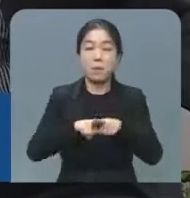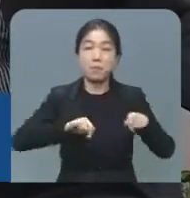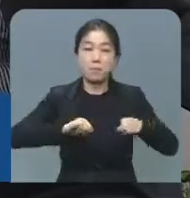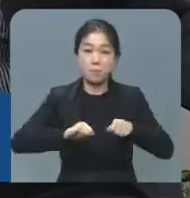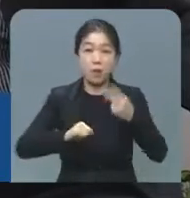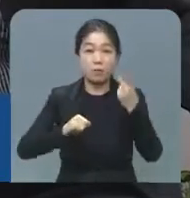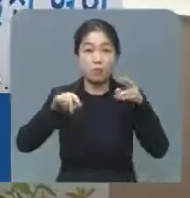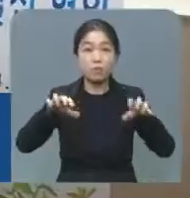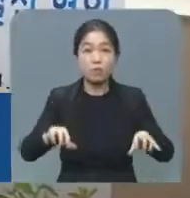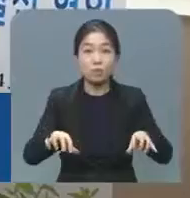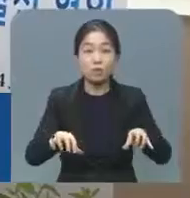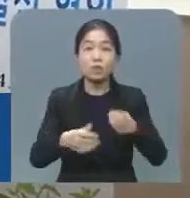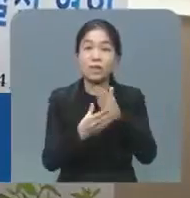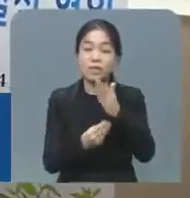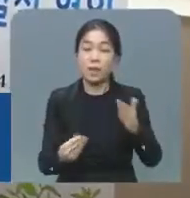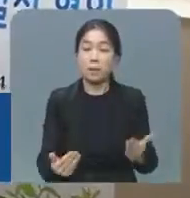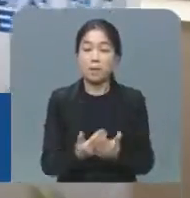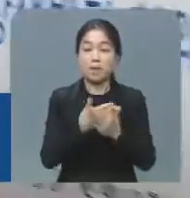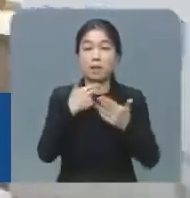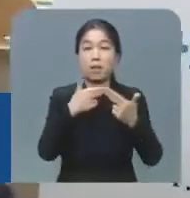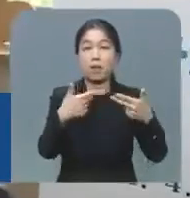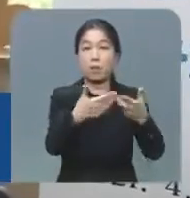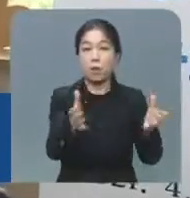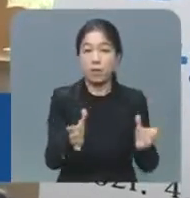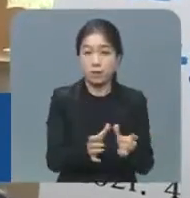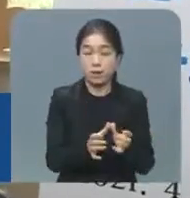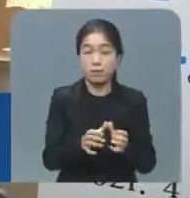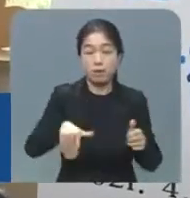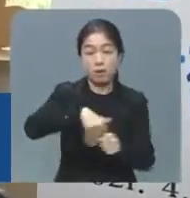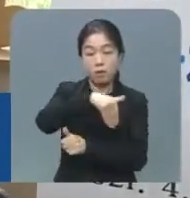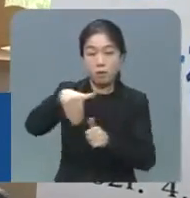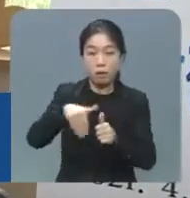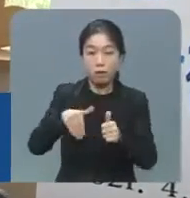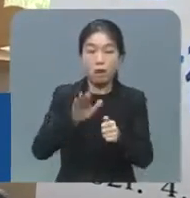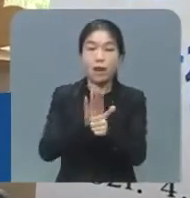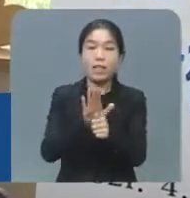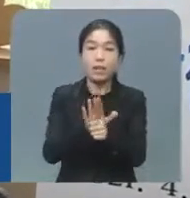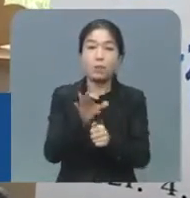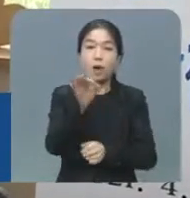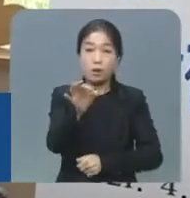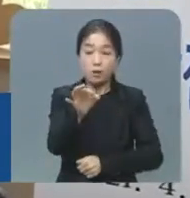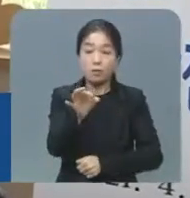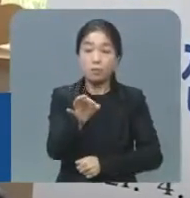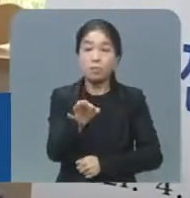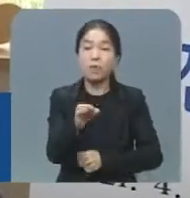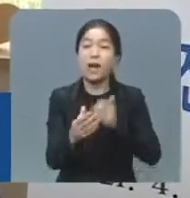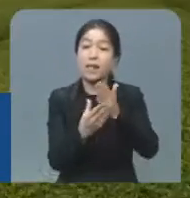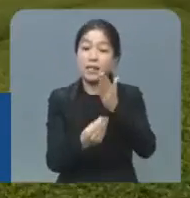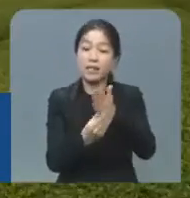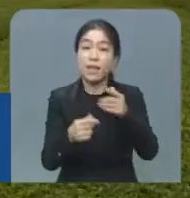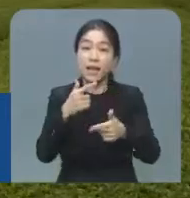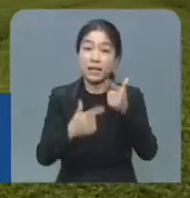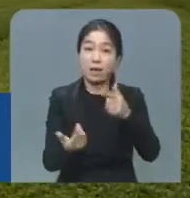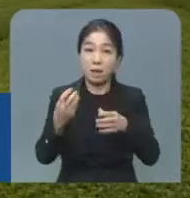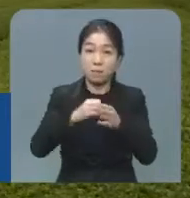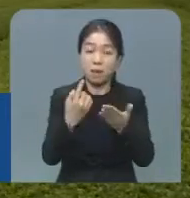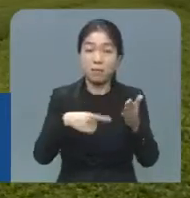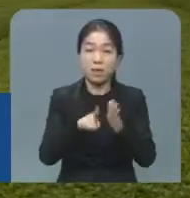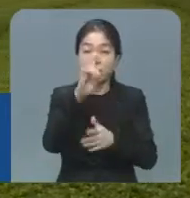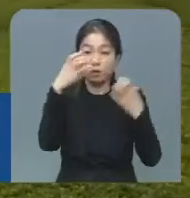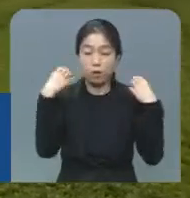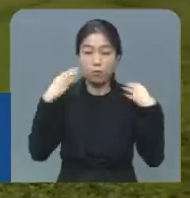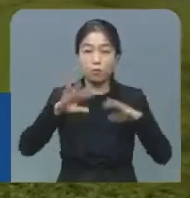양 지자체는 차 산업 발전 협의회 를 열고 경관 칩 후 읽음 지원대상에 차안 아부 가 포함될 수 있도록 정부와 국회에